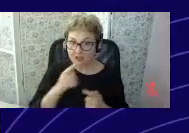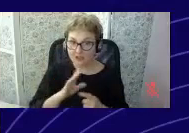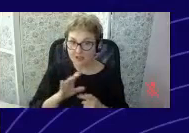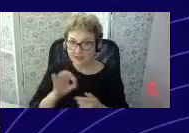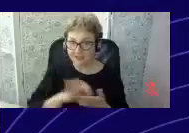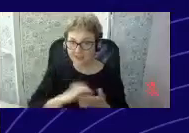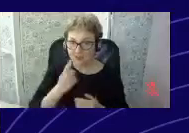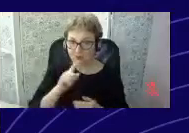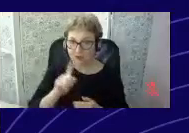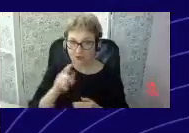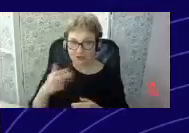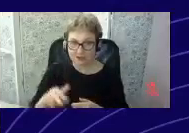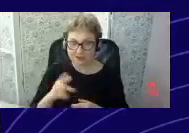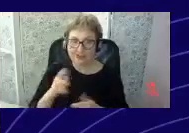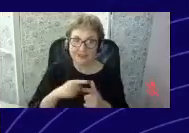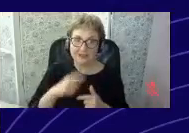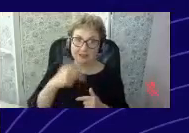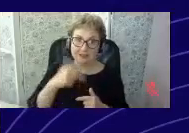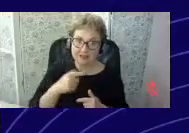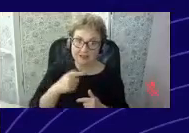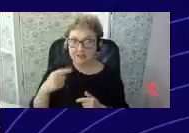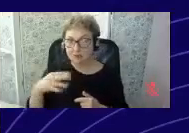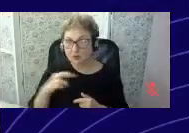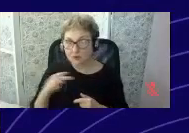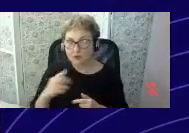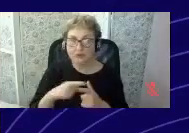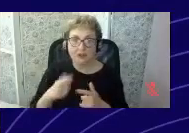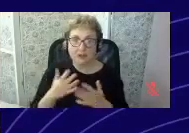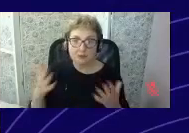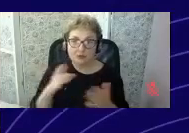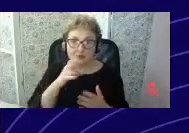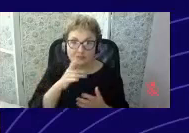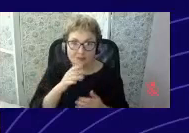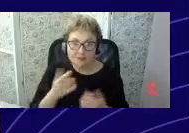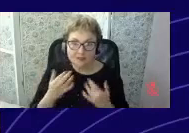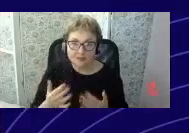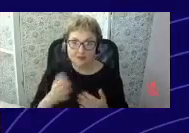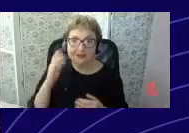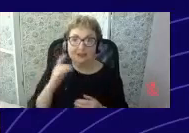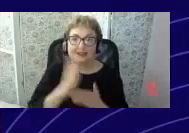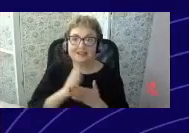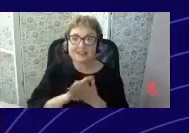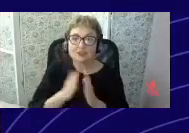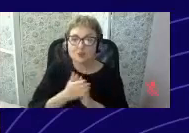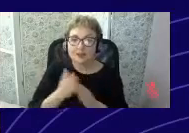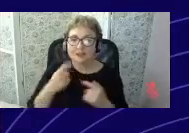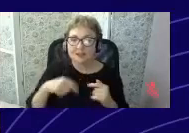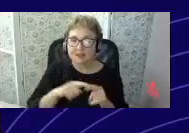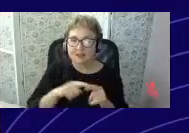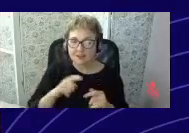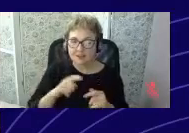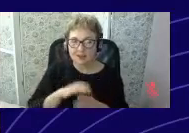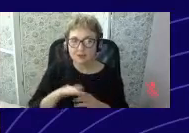говорит о том, что сразу 1,5 часа, иногда требуется 30-40 минут, иногда больше время. Но есть ситуации, когда организацию